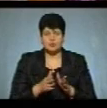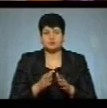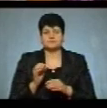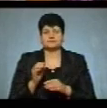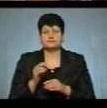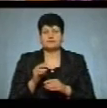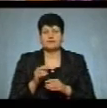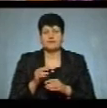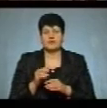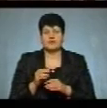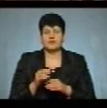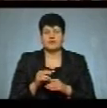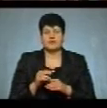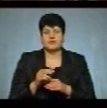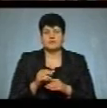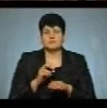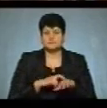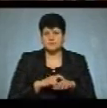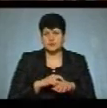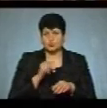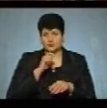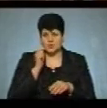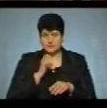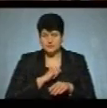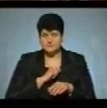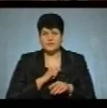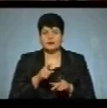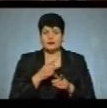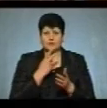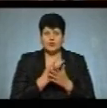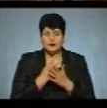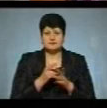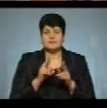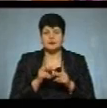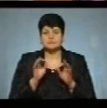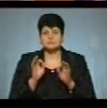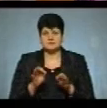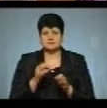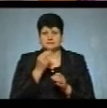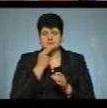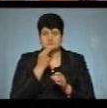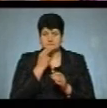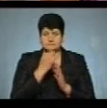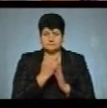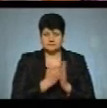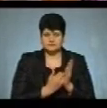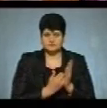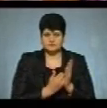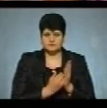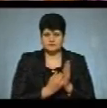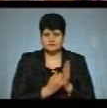України. Ця тарілка пояснює в наочній формі, яким чином краще сформувати свій здоровий раціон.